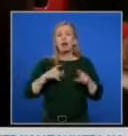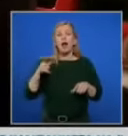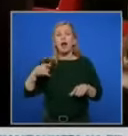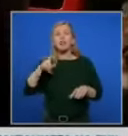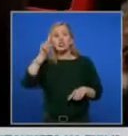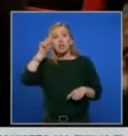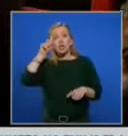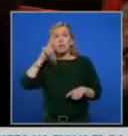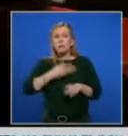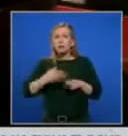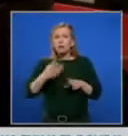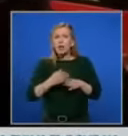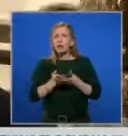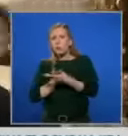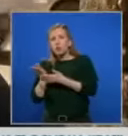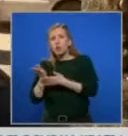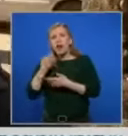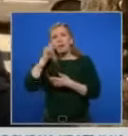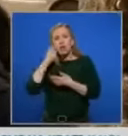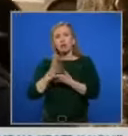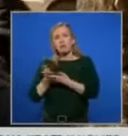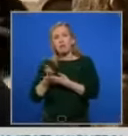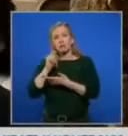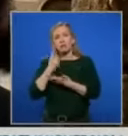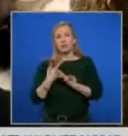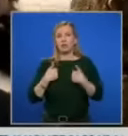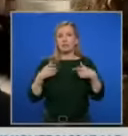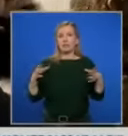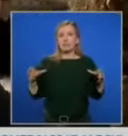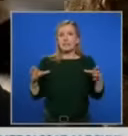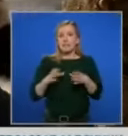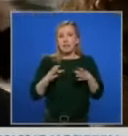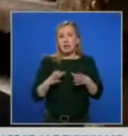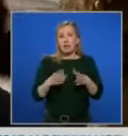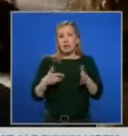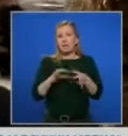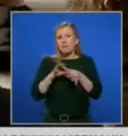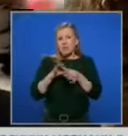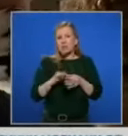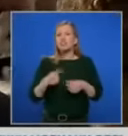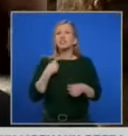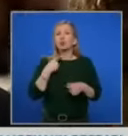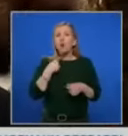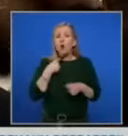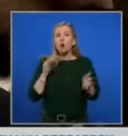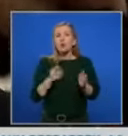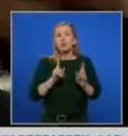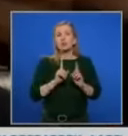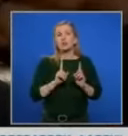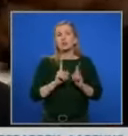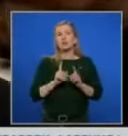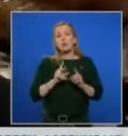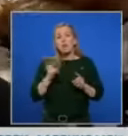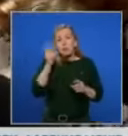разбира се, и преди някои дни пак я подава. Ние се събирахме декември месец коледно от тях и те само тихо-тихо, нали, тихо да не се